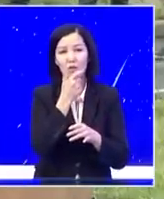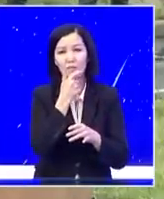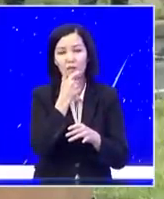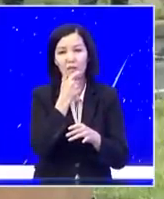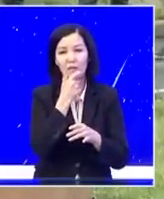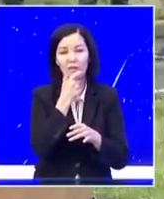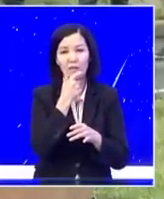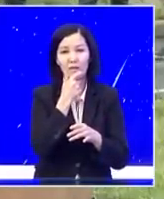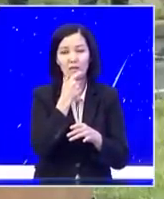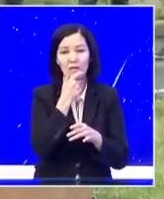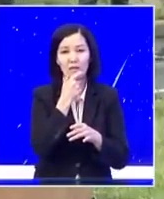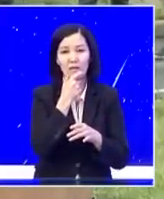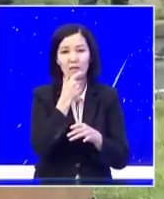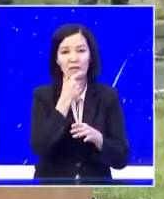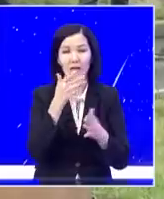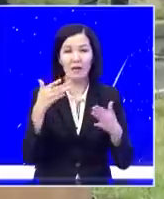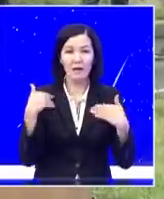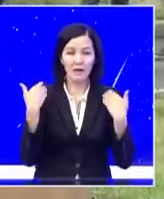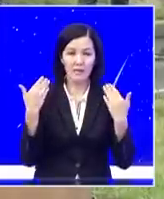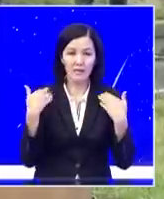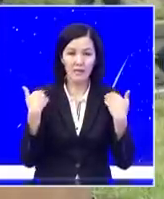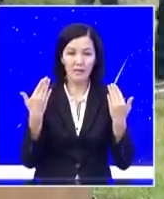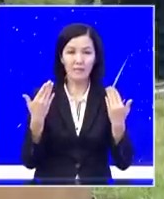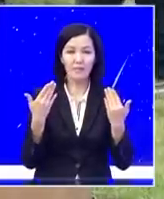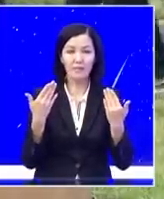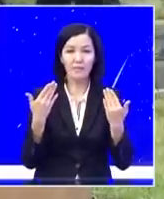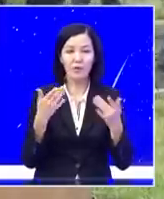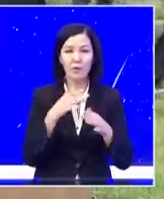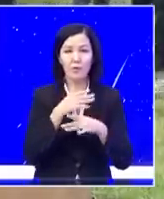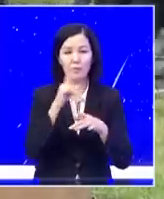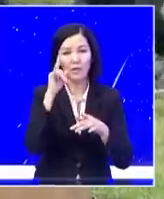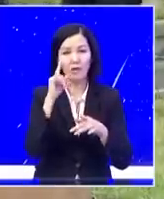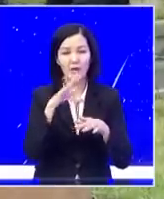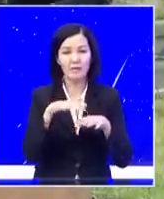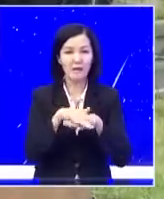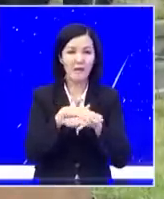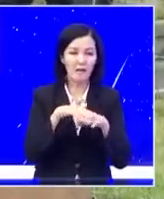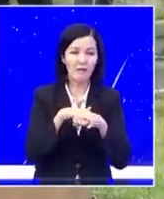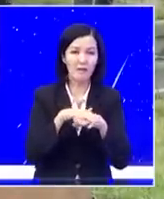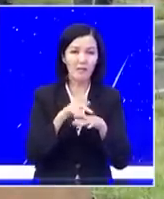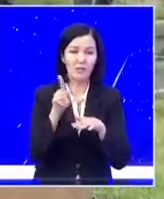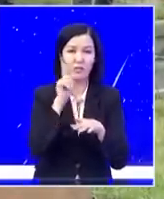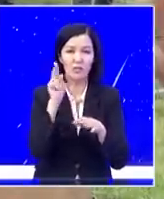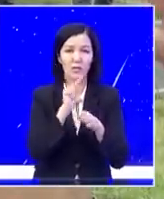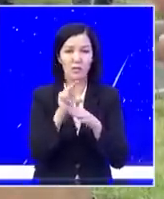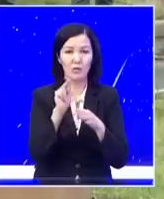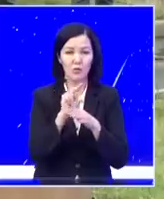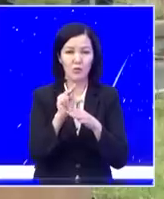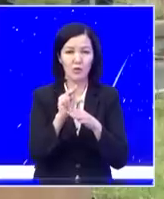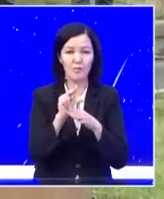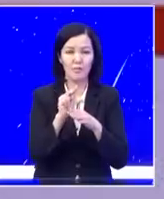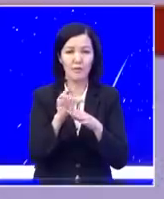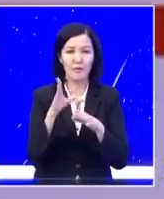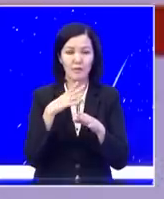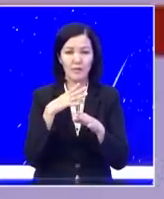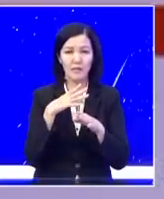басқадай қараушы еді. Жарты Қазақстанды тәрбиелеп кеткен адам осы жігіт болады. Қош бол дейміз басқа, не